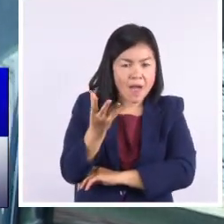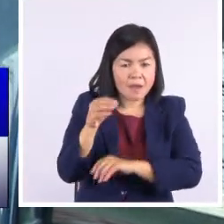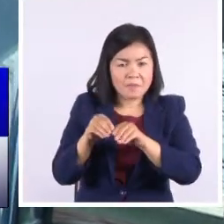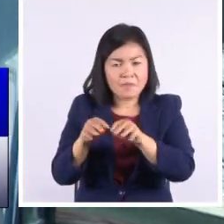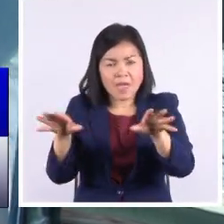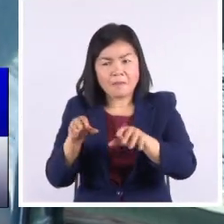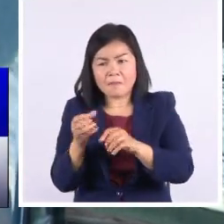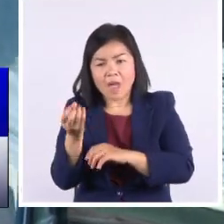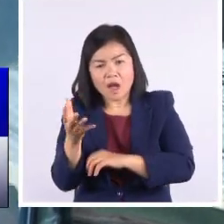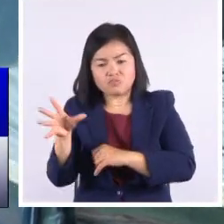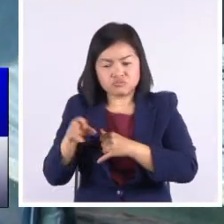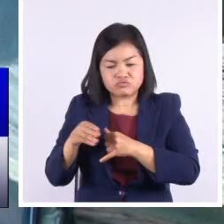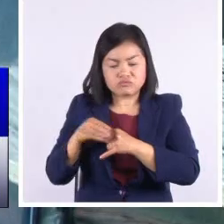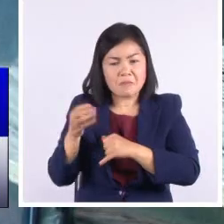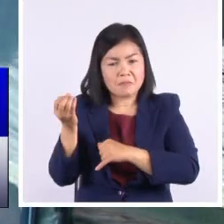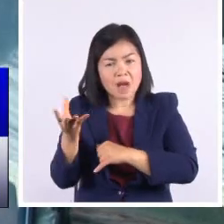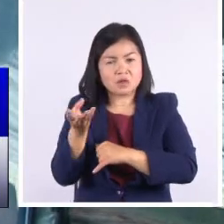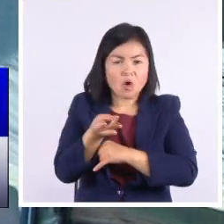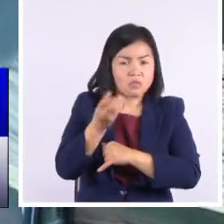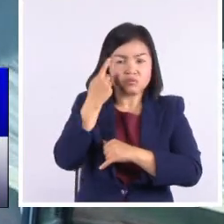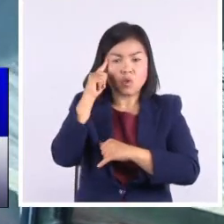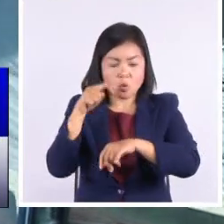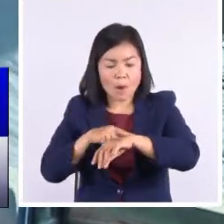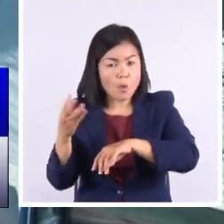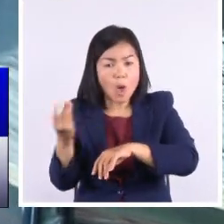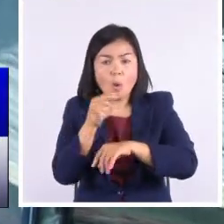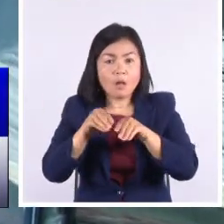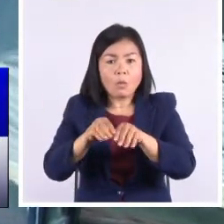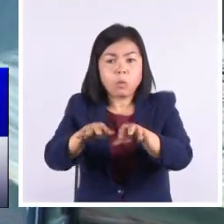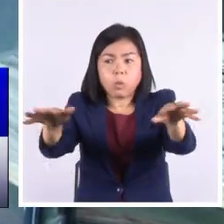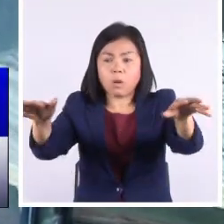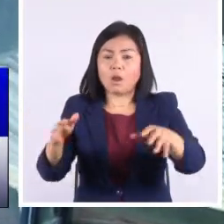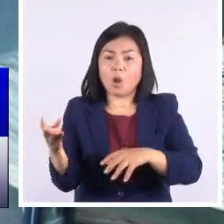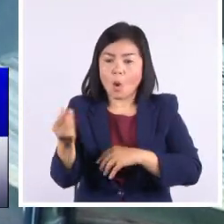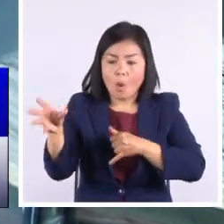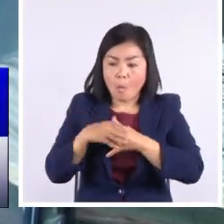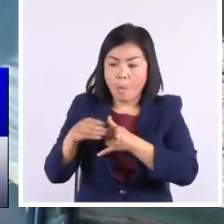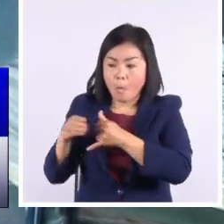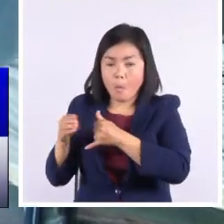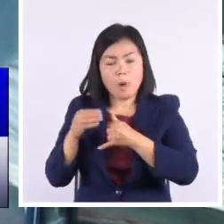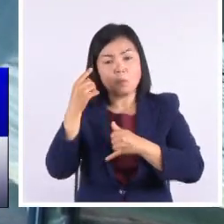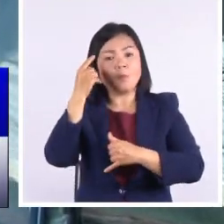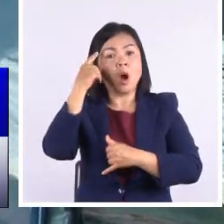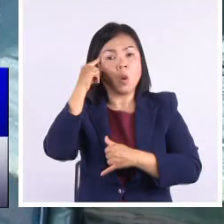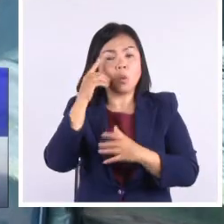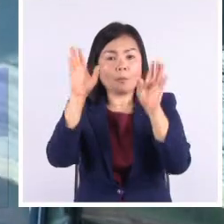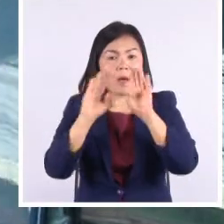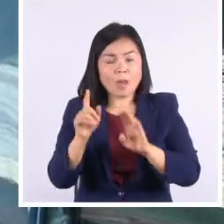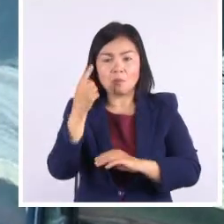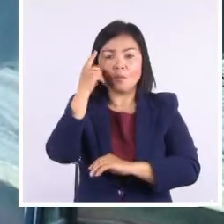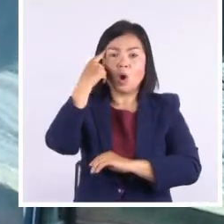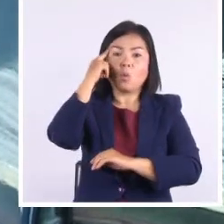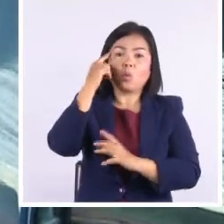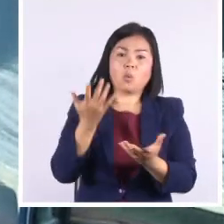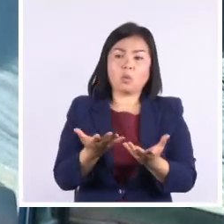ในการติดเชื้อนะมีความรวดเร็วเชื้อมันไวต่อต่อๆการติดต่อกันเนี่ยยังไงบ้างเราก็